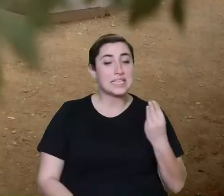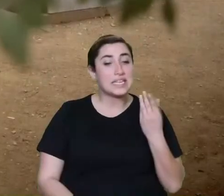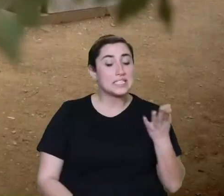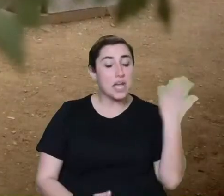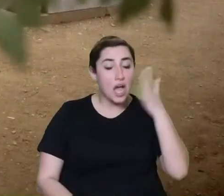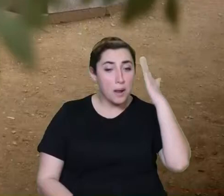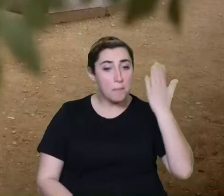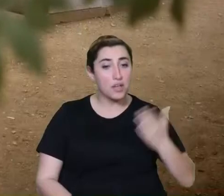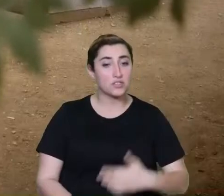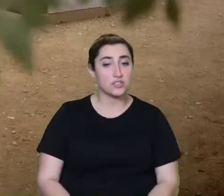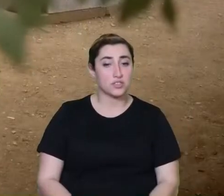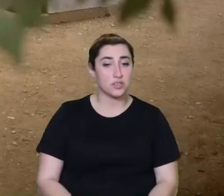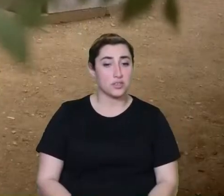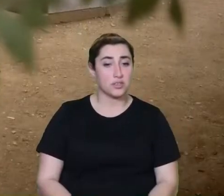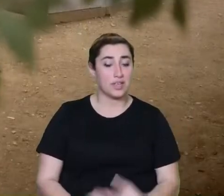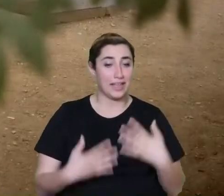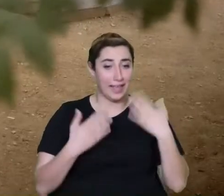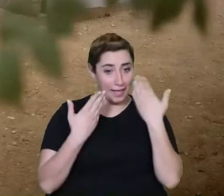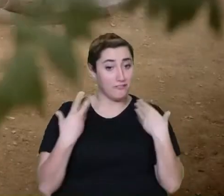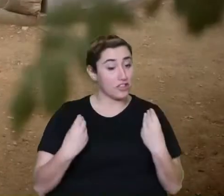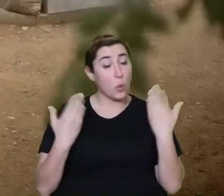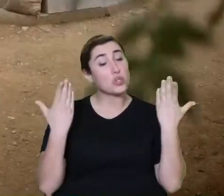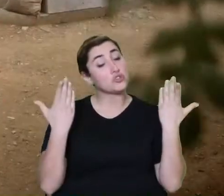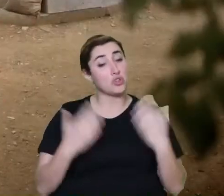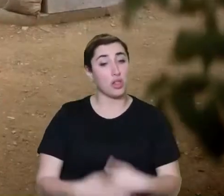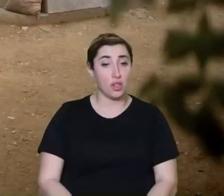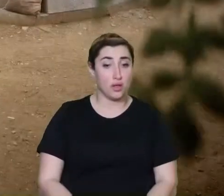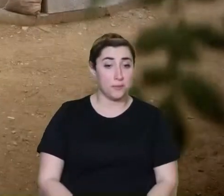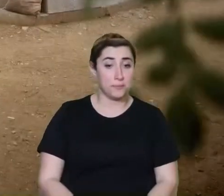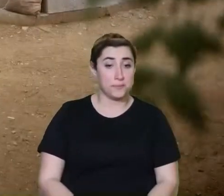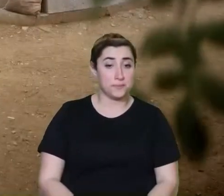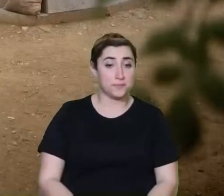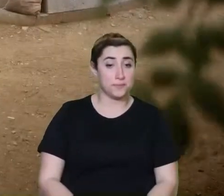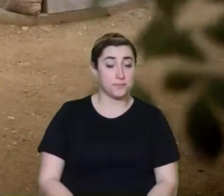Nasılcısın Karabaş? Halin keyfin yerindedir inşallah.